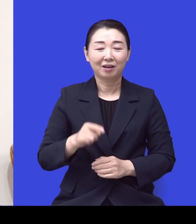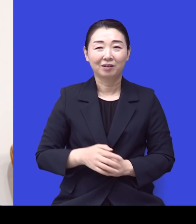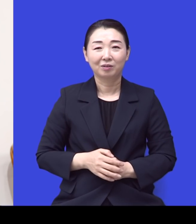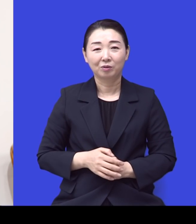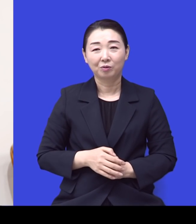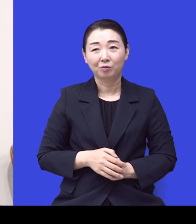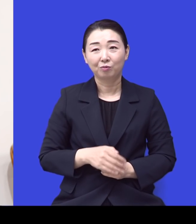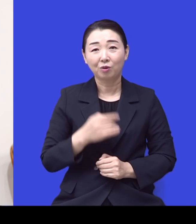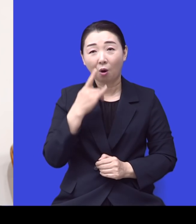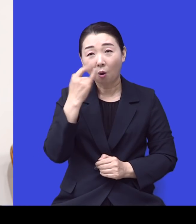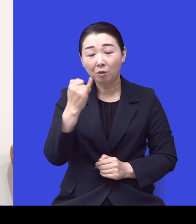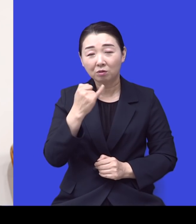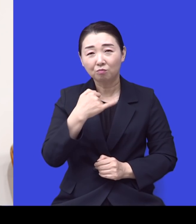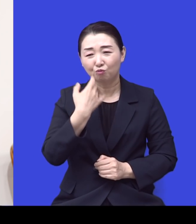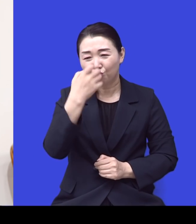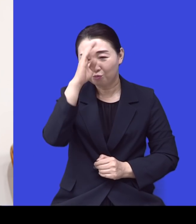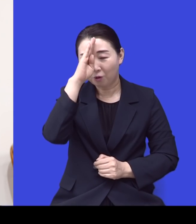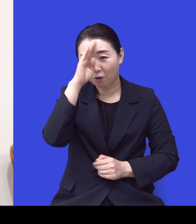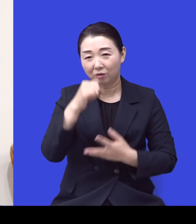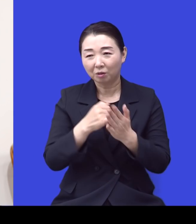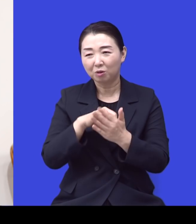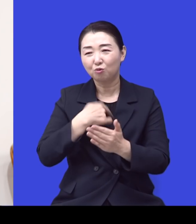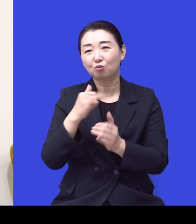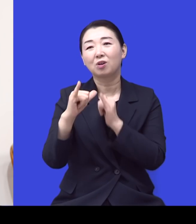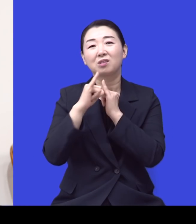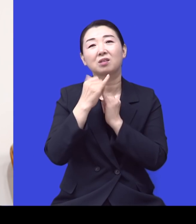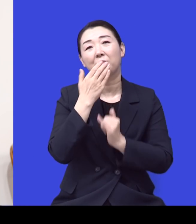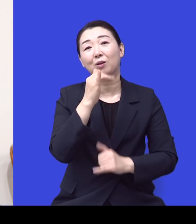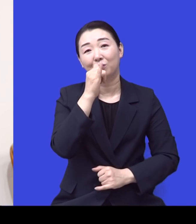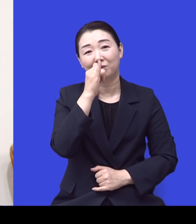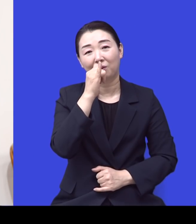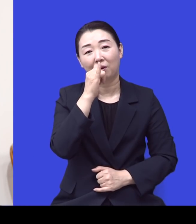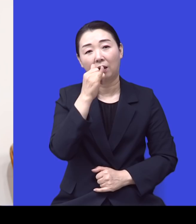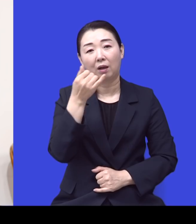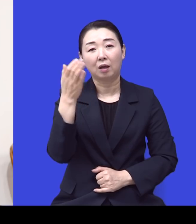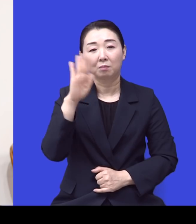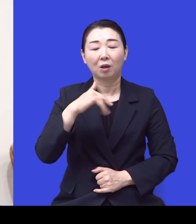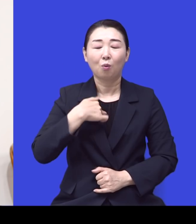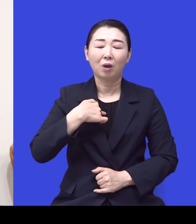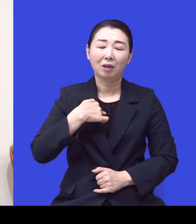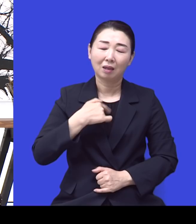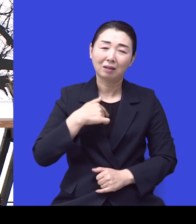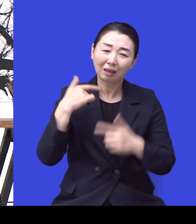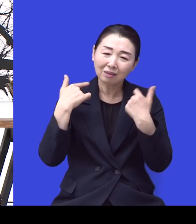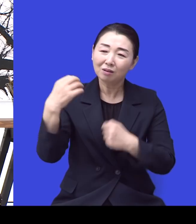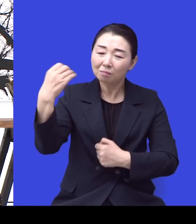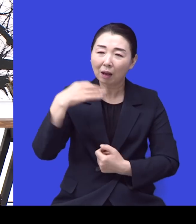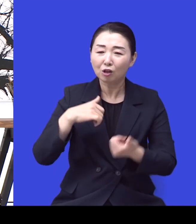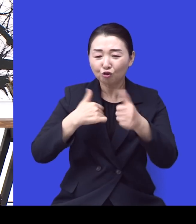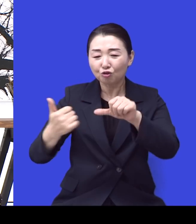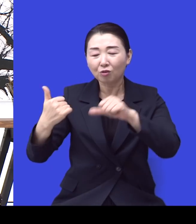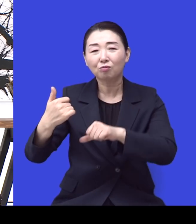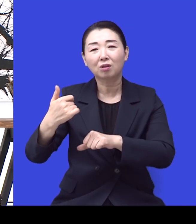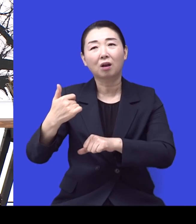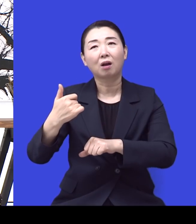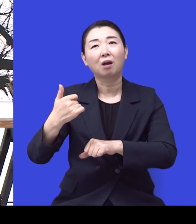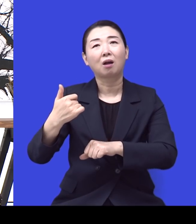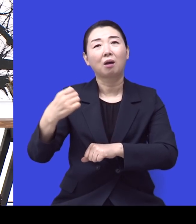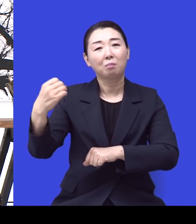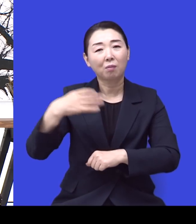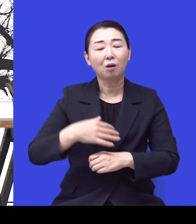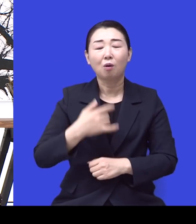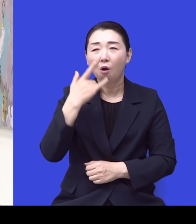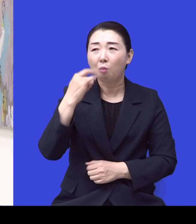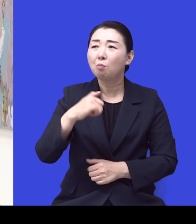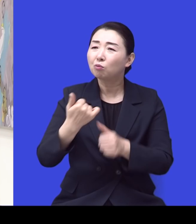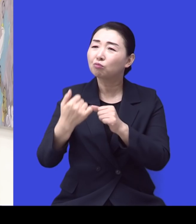우울증에 걸려서 스스로 목숨을 네. 끊을 수도 있었을 거예요. 네. 그래서 저에게 항상 죽자고 했거든요. 아. 근데 저희가 농담으로 왜 엄마만